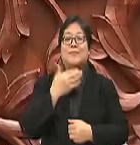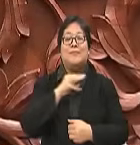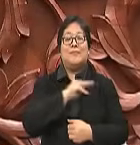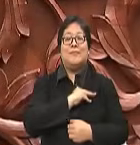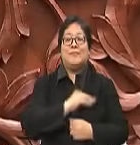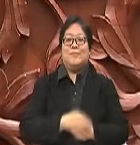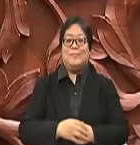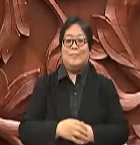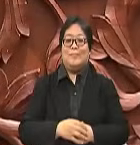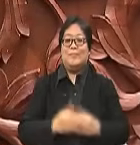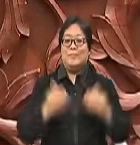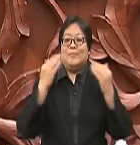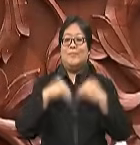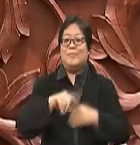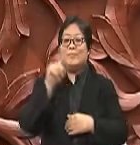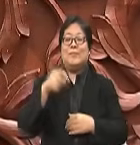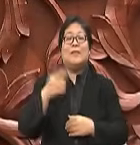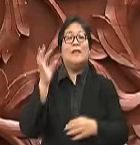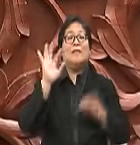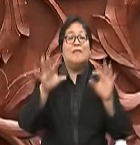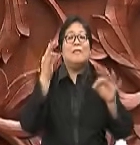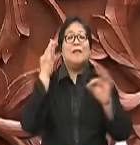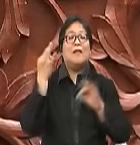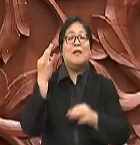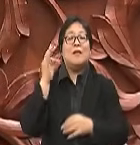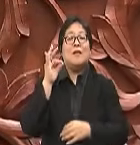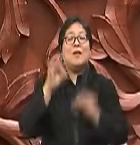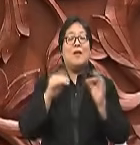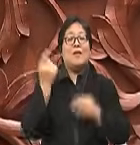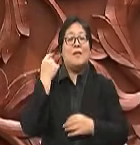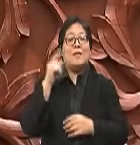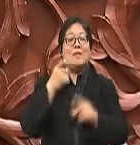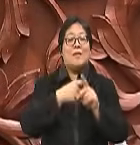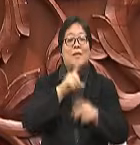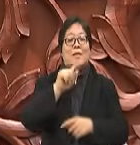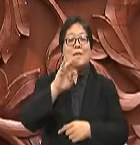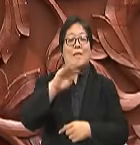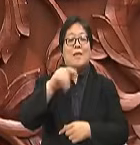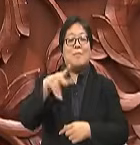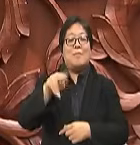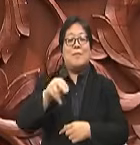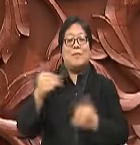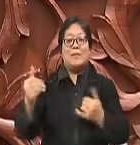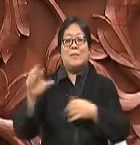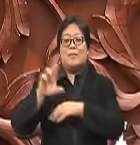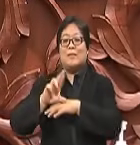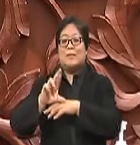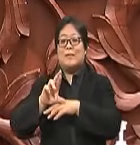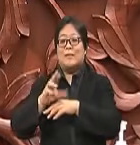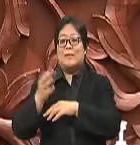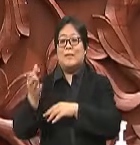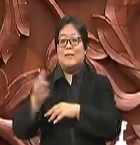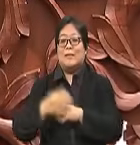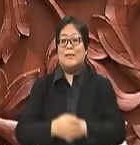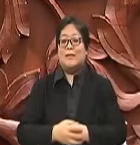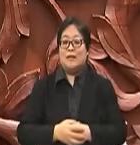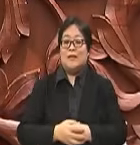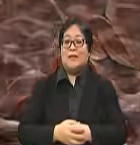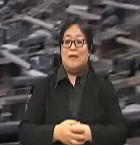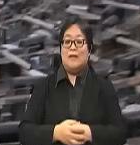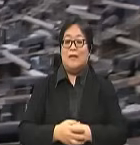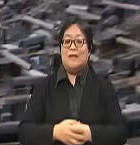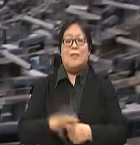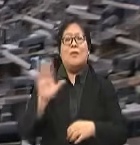menteri Soalnya kalau tadi atom daripada tampil sekarang saya panggil Rumpin bola selempang Rumpin